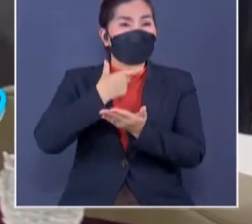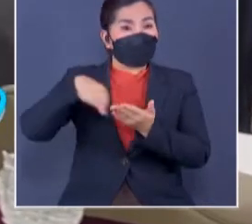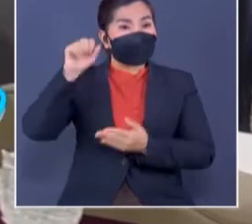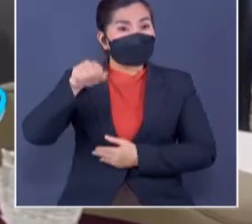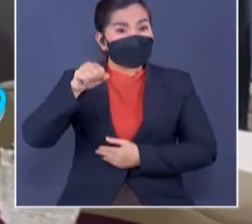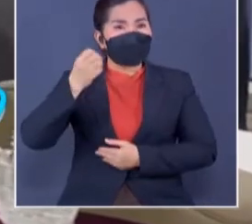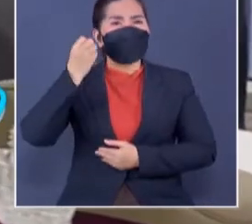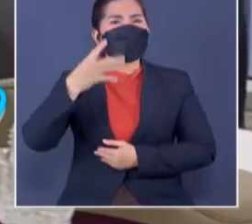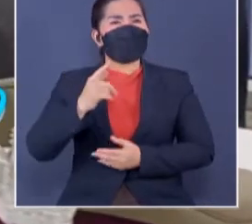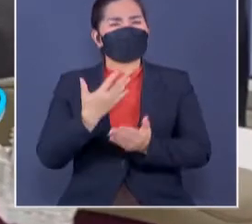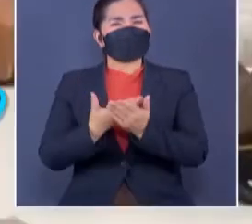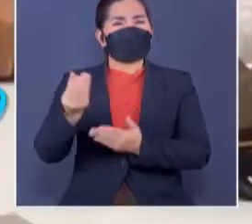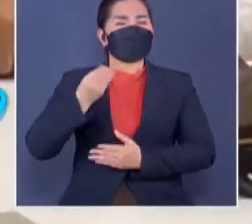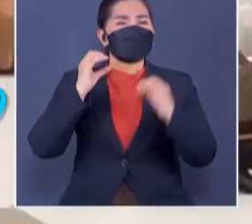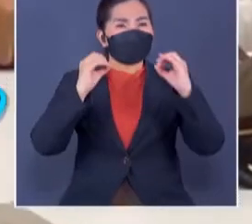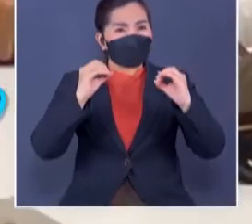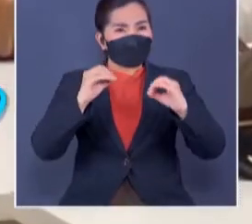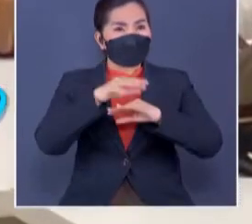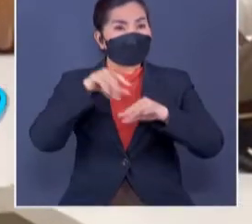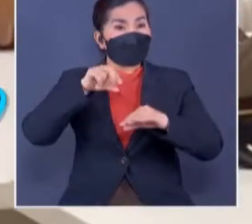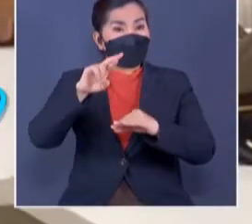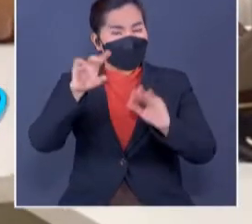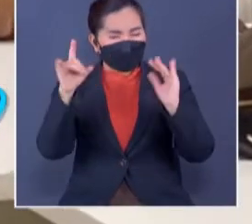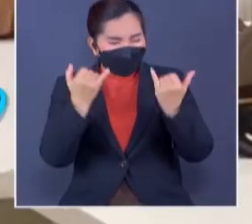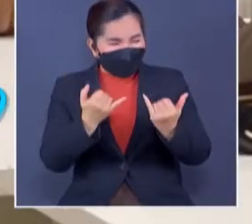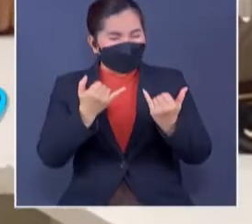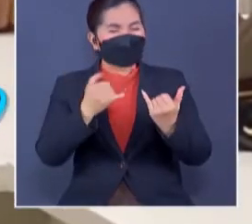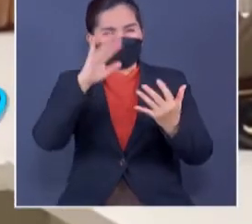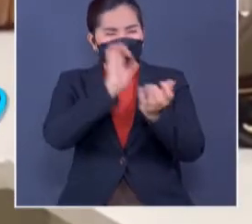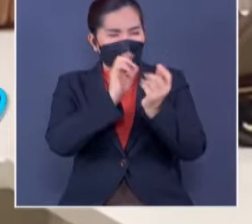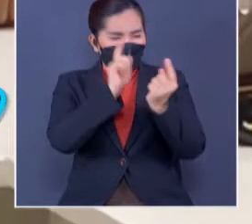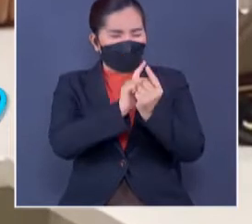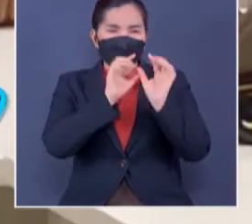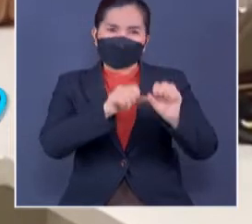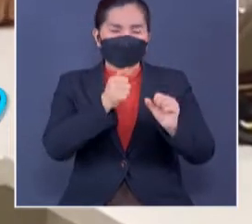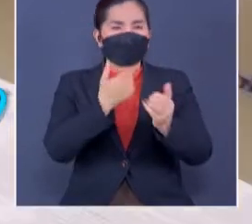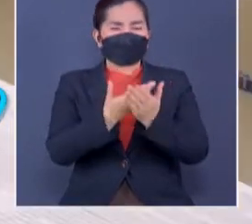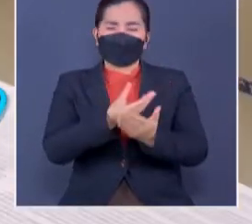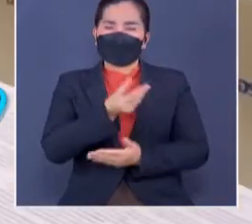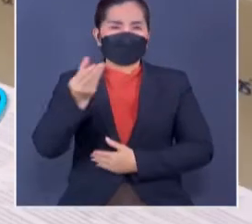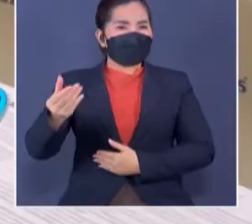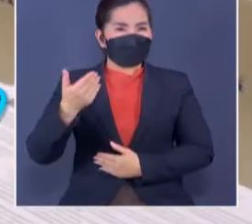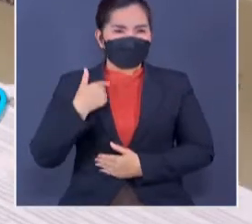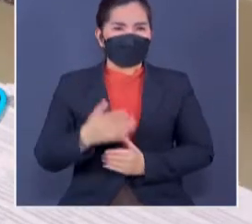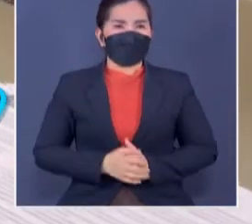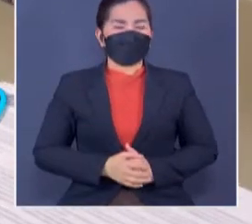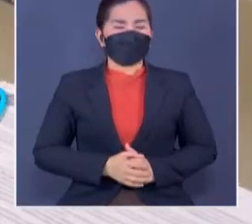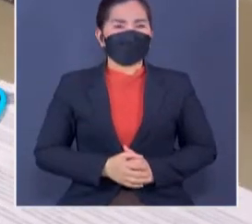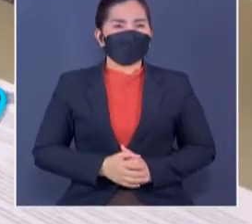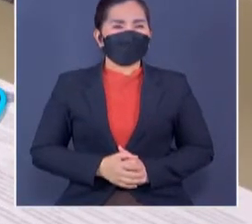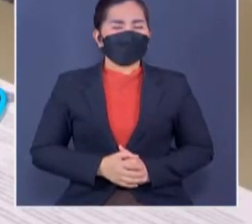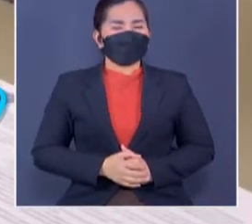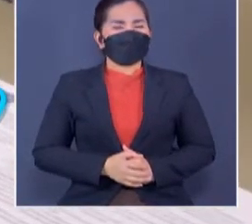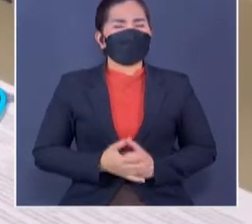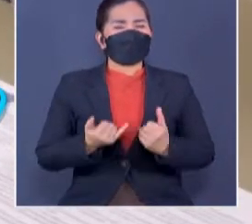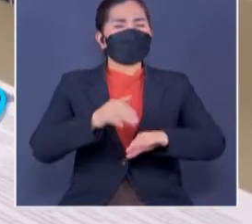บนั้นส่วนใหญ่จะไม่ได้เงินคืนแต่อันนี้ได้เงินคืนแล้วก็จับตัวผู้ต้องหามาได้นะคะรองผู้บัญชาการตำรวจภูธรภาคหนึ่งก็ฝ